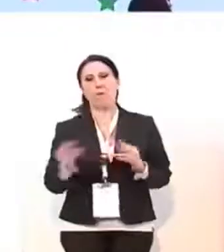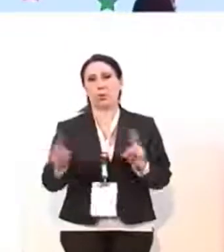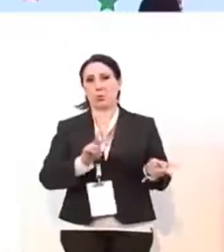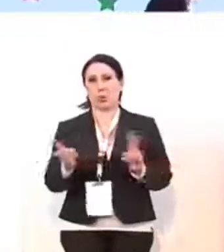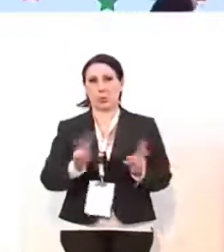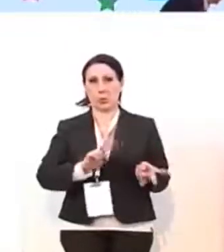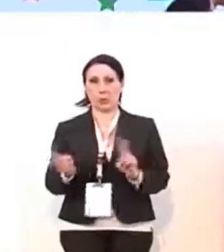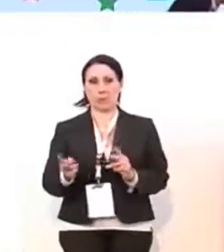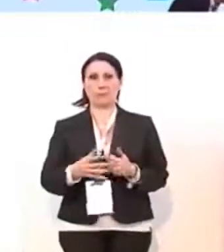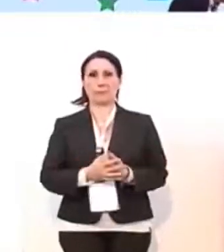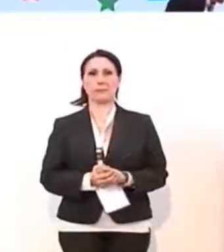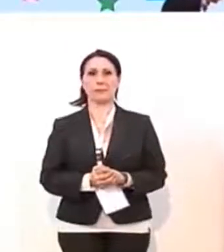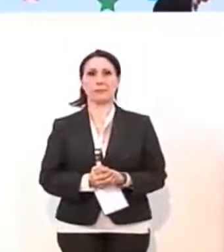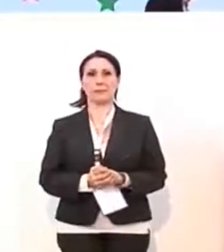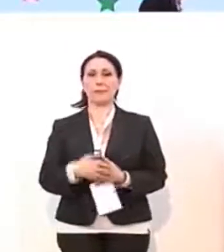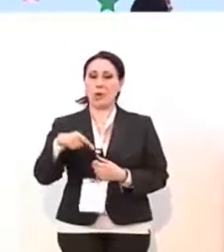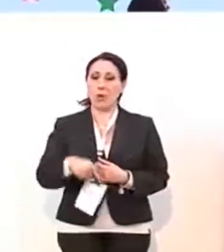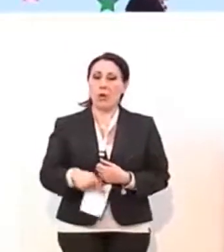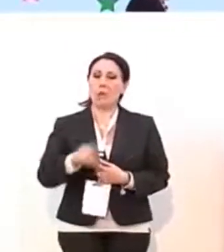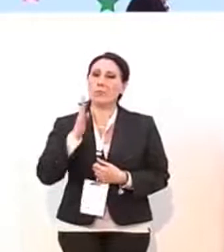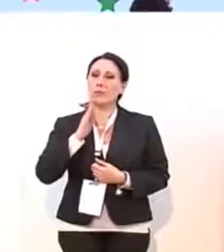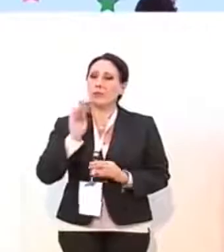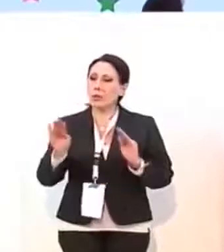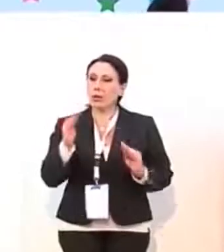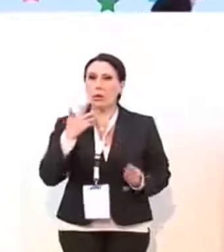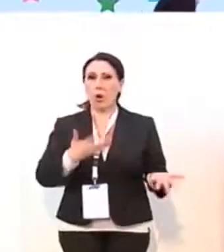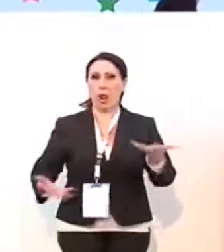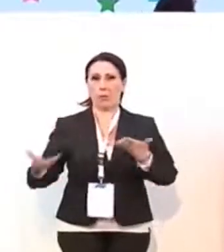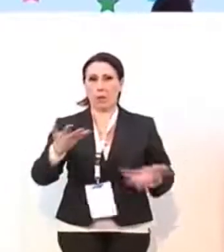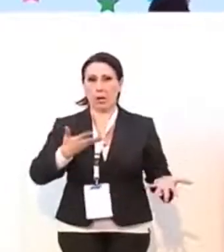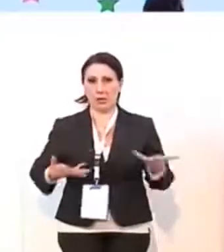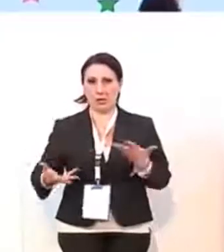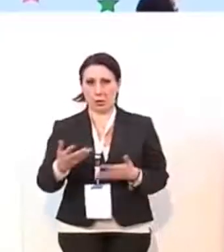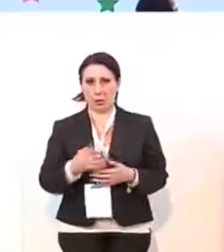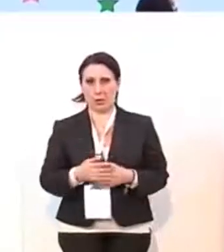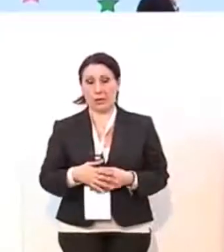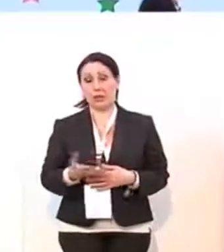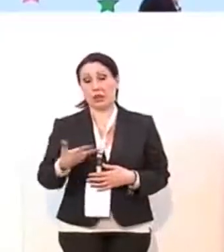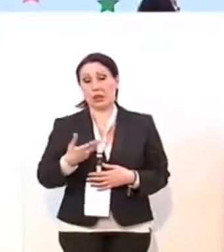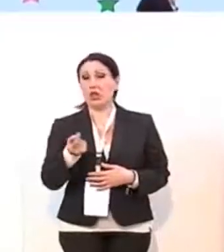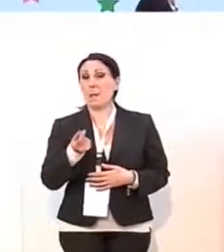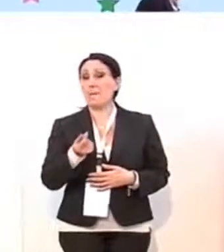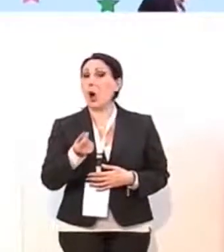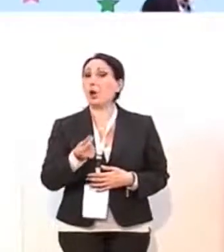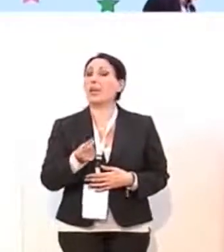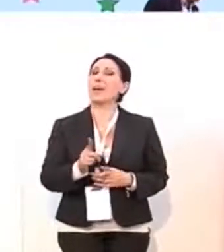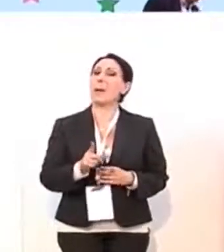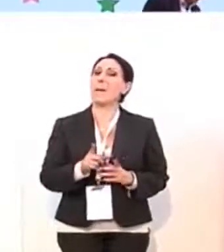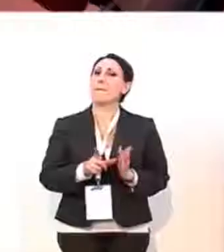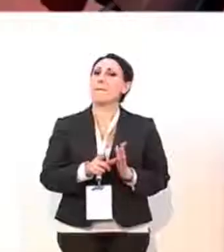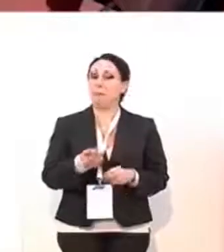Allora, adesso chiedo la vostra collaborazione, perché abbiamo ancora pochi minuti a disposizione, sennò qua poi mi sgridano, insomma, mi tirano